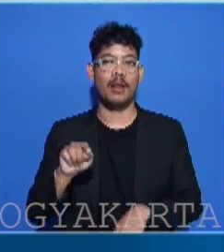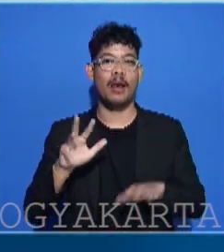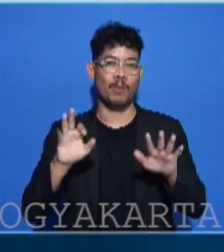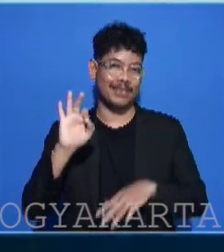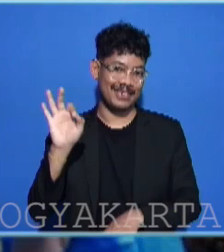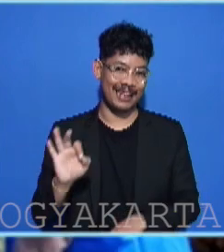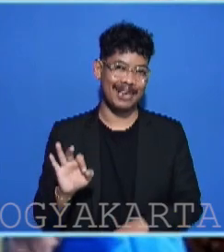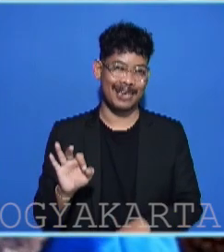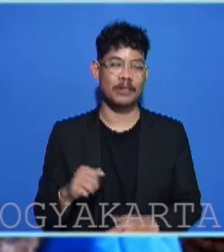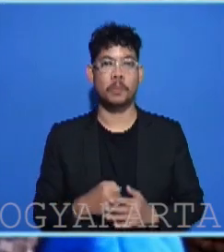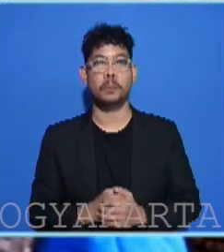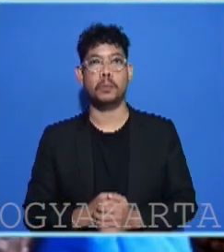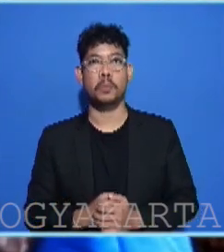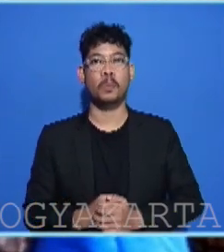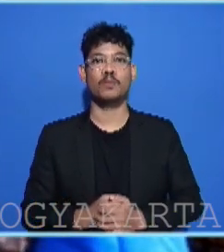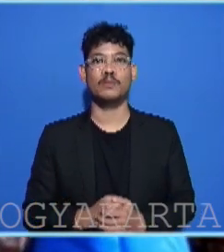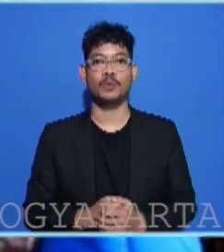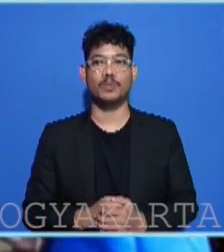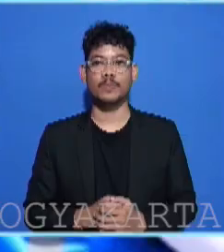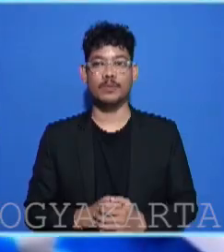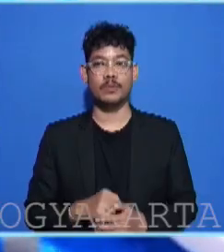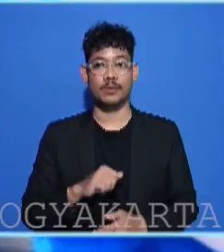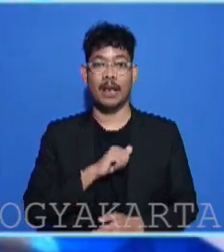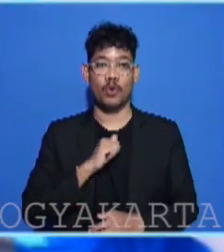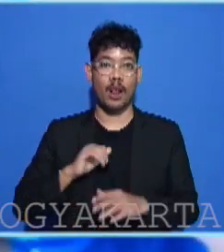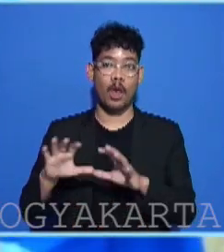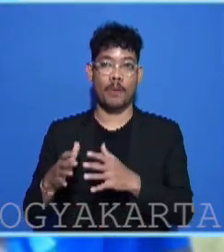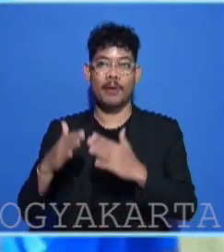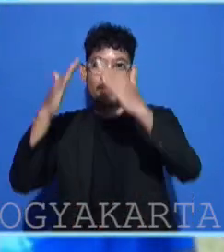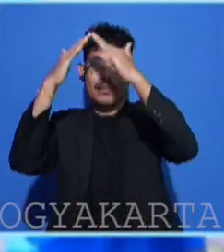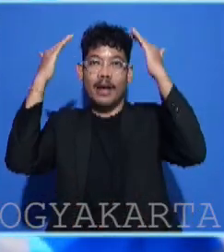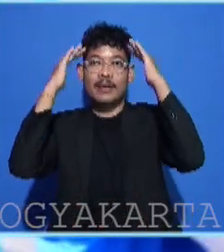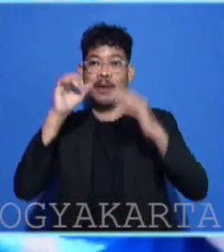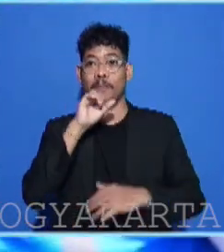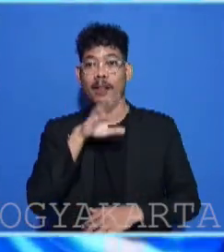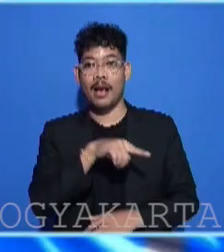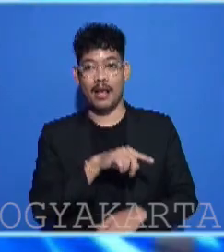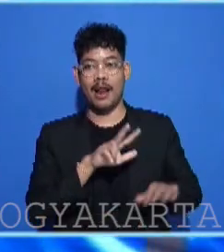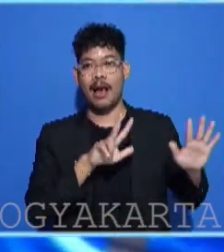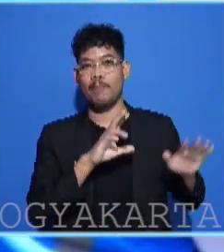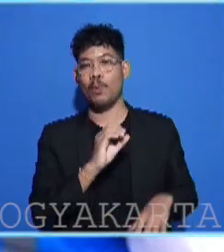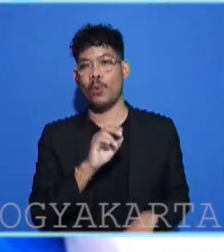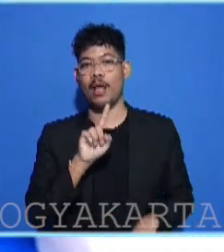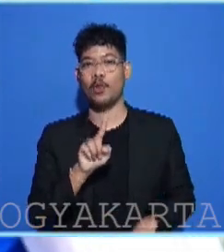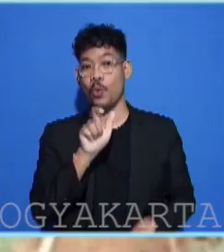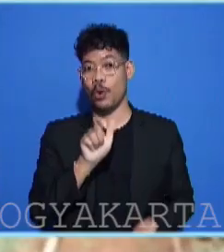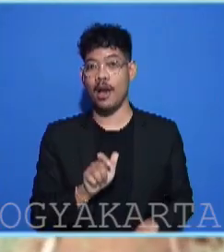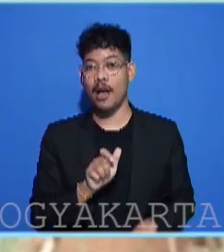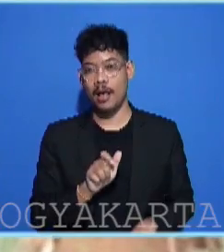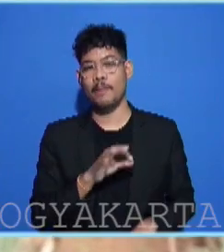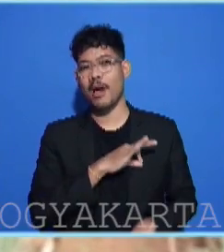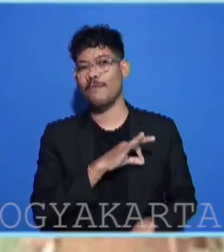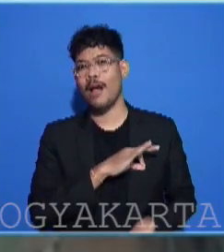penyiraman. Ilyas Saputra, salah satu anggota kelompok tani, menyatakan ada 801 pelanggan yang memanfaatkan program ini.